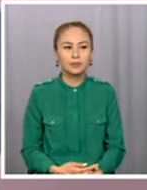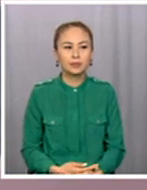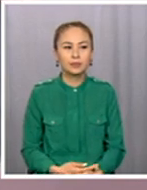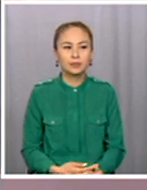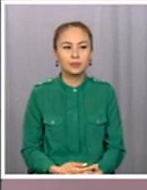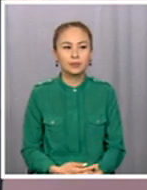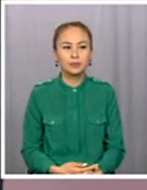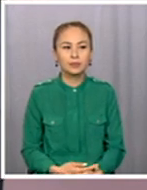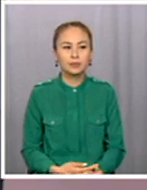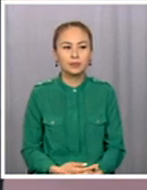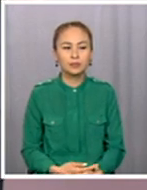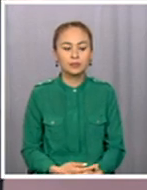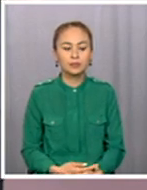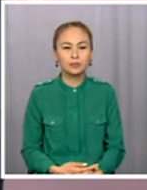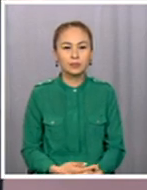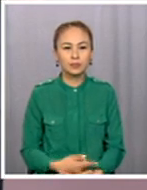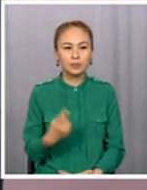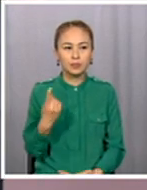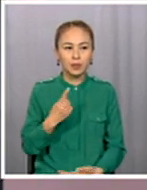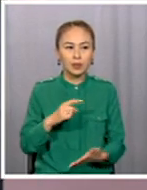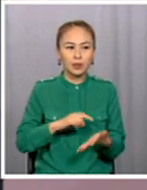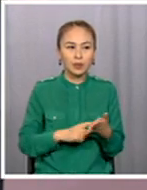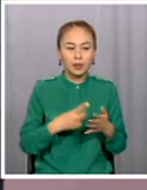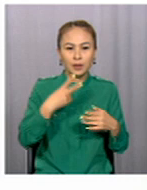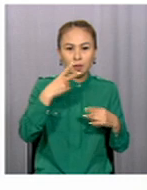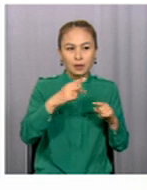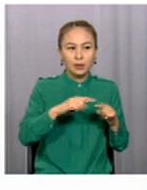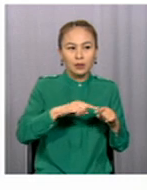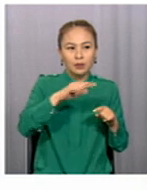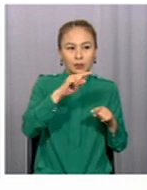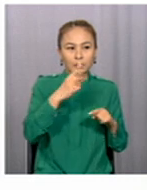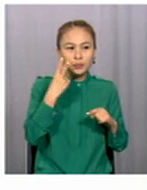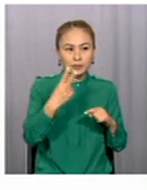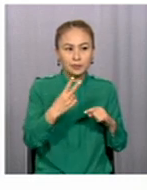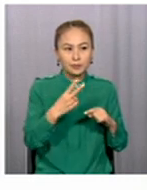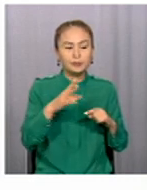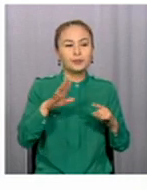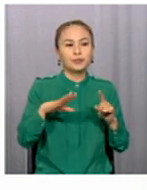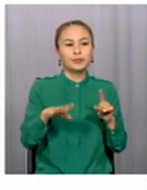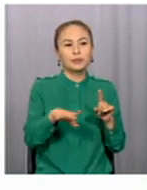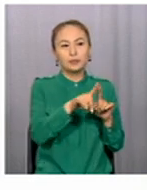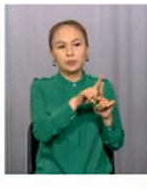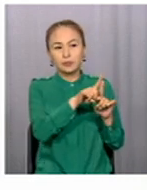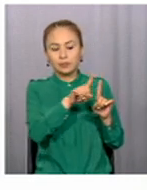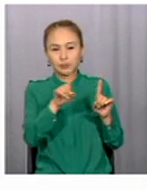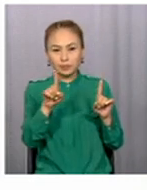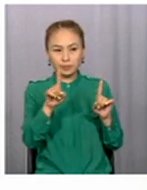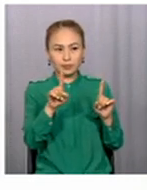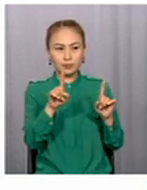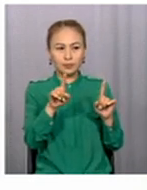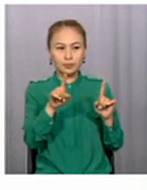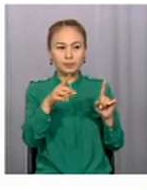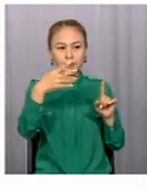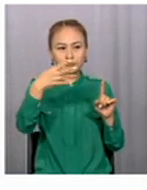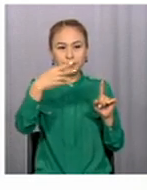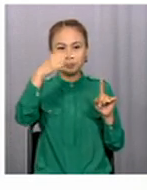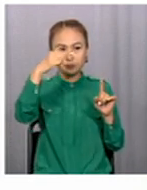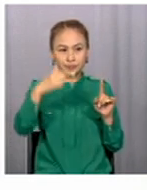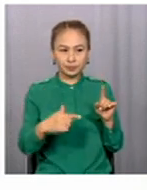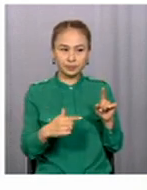нүкте. Жоғары екі тор көз. Екі тор көз оңға, төрт тор